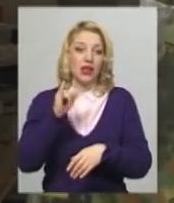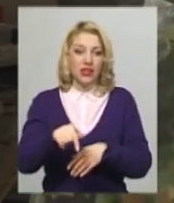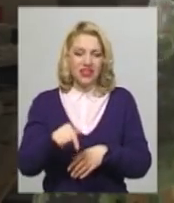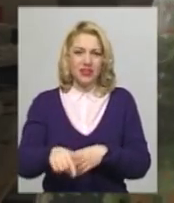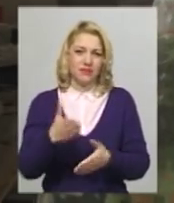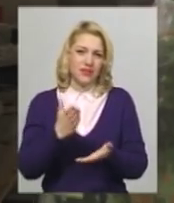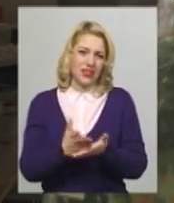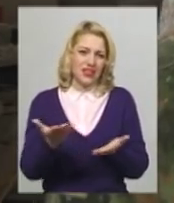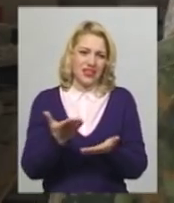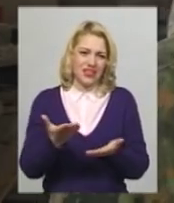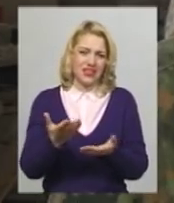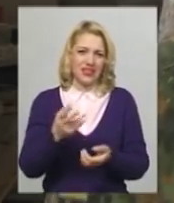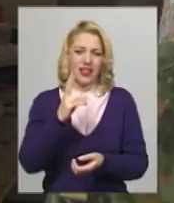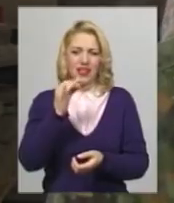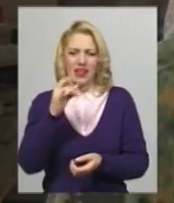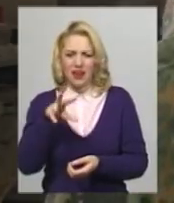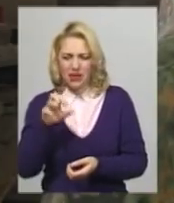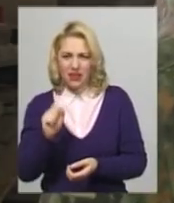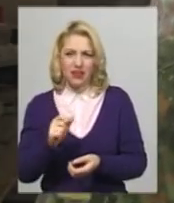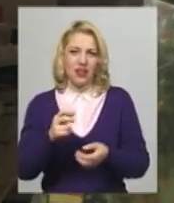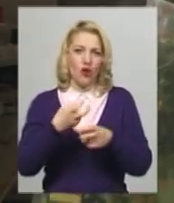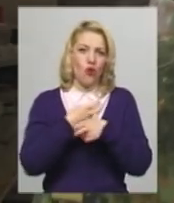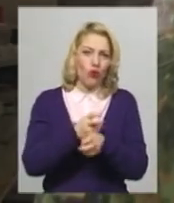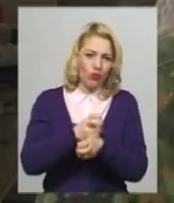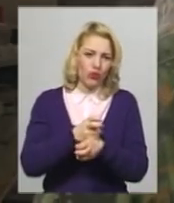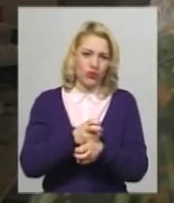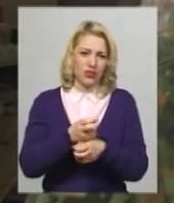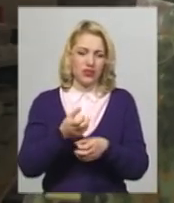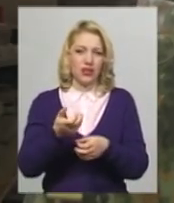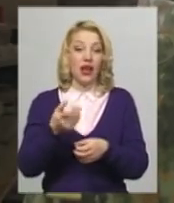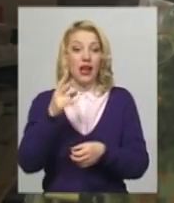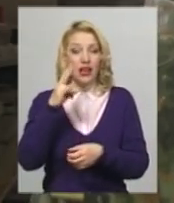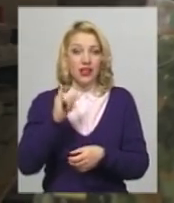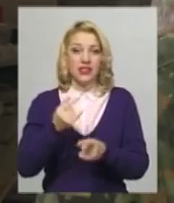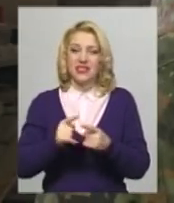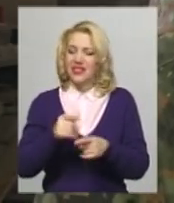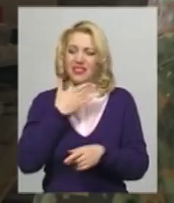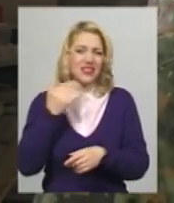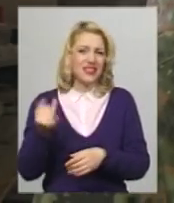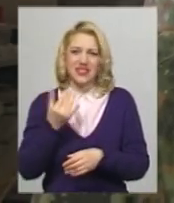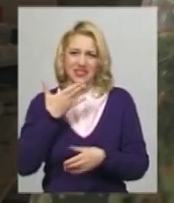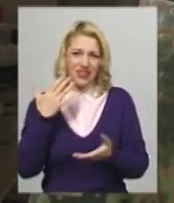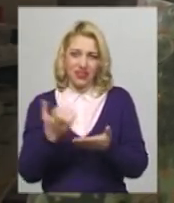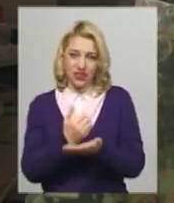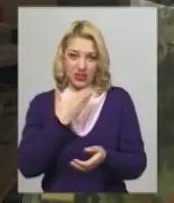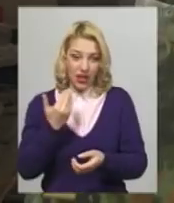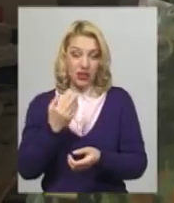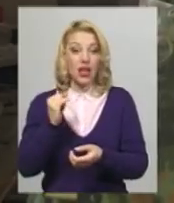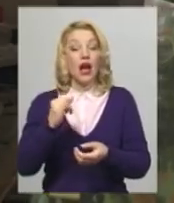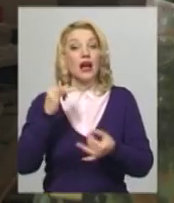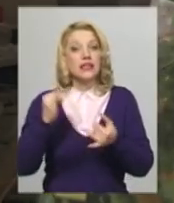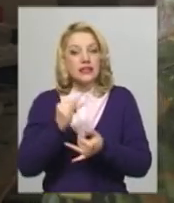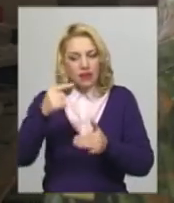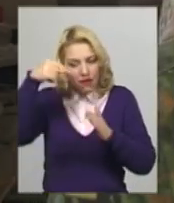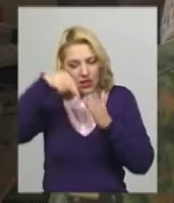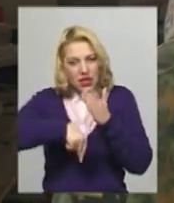є якісь шматки кераміки, шматки кісток, порцеляни, але це не дуже цікаві знахідки. Можливо, на дні